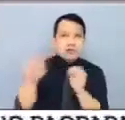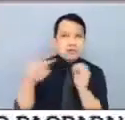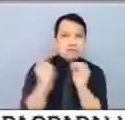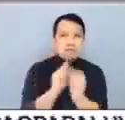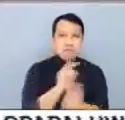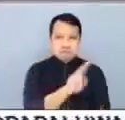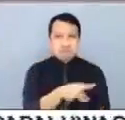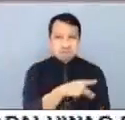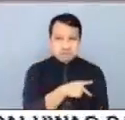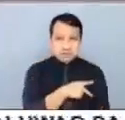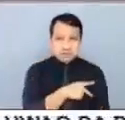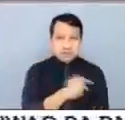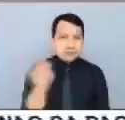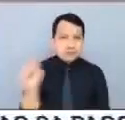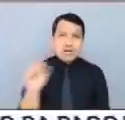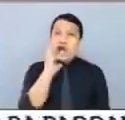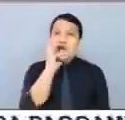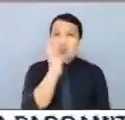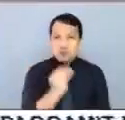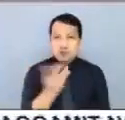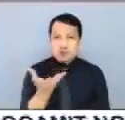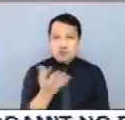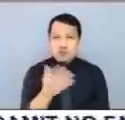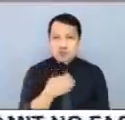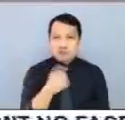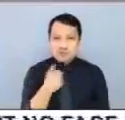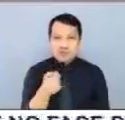important. Ang importante kasi yung mga tao gusto ka,